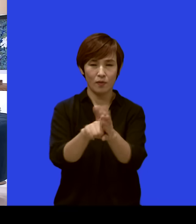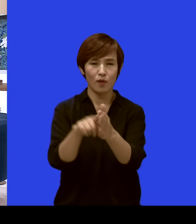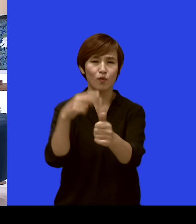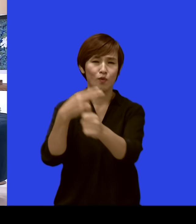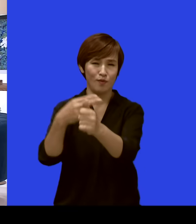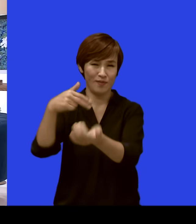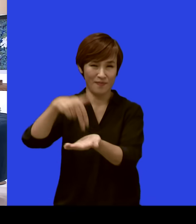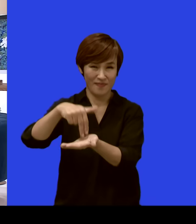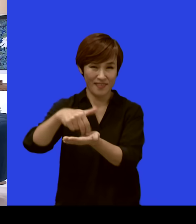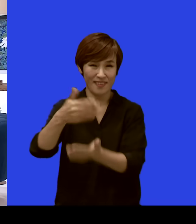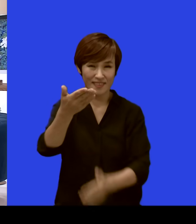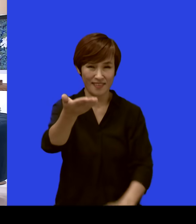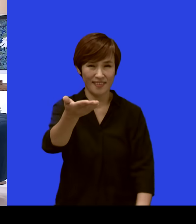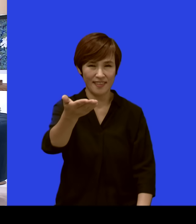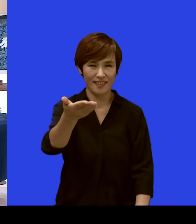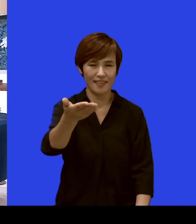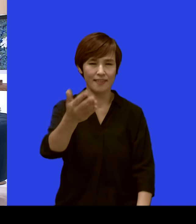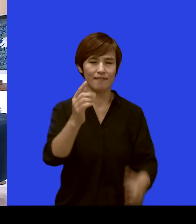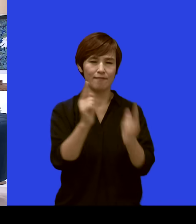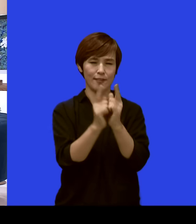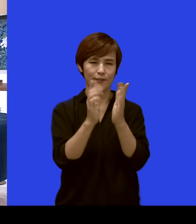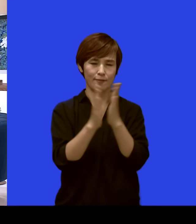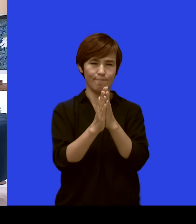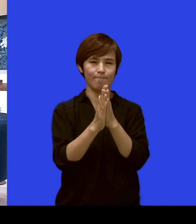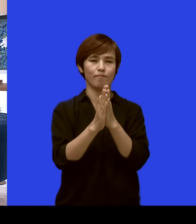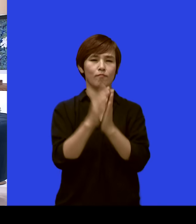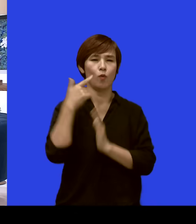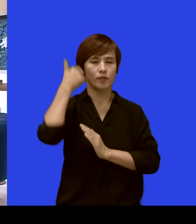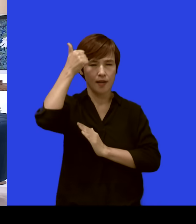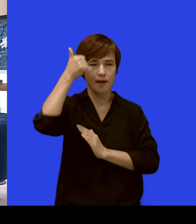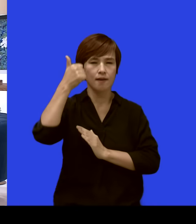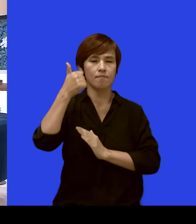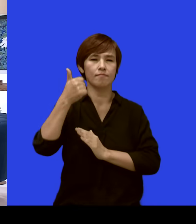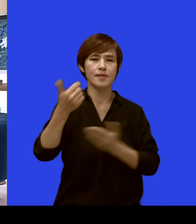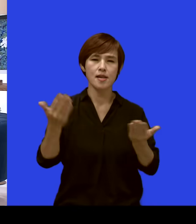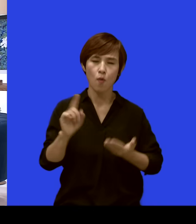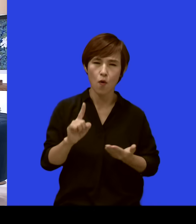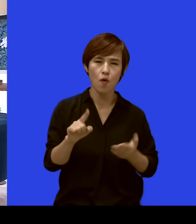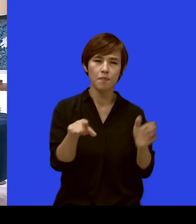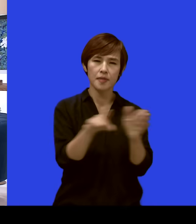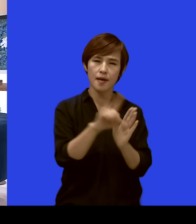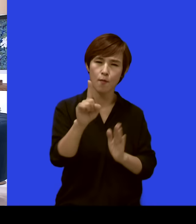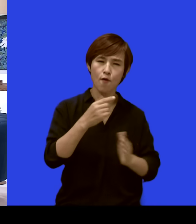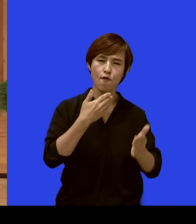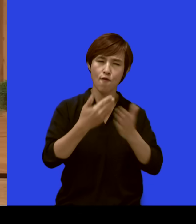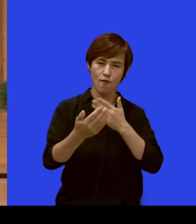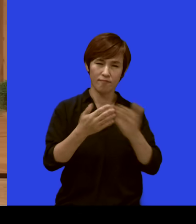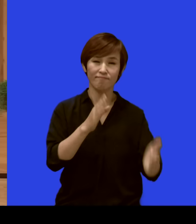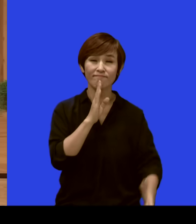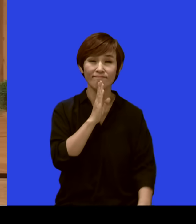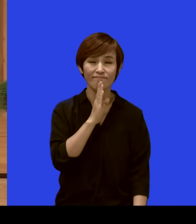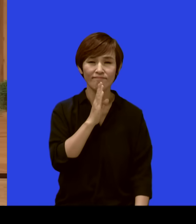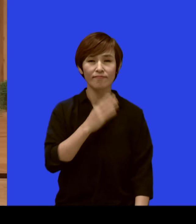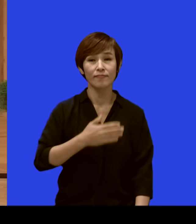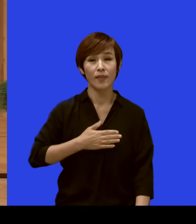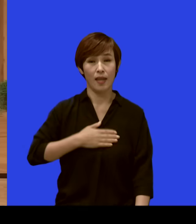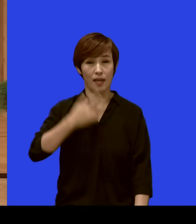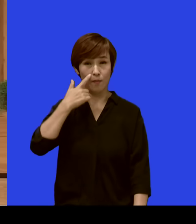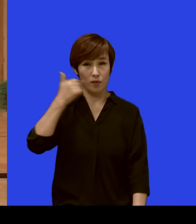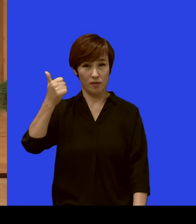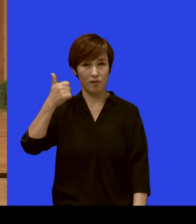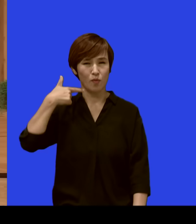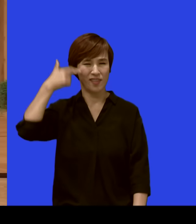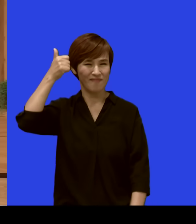우리 목사님께서는 정말 몸소 목회가 무엇인지 신학이 무엇인지 신앙이 무엇인지를 체험하신 것 같아요. 저희 아버지도 이제